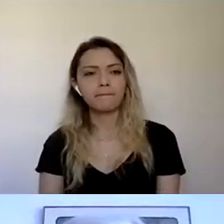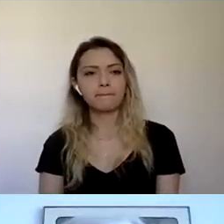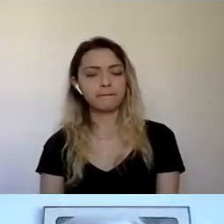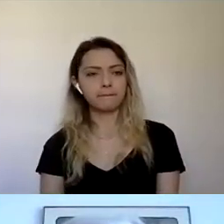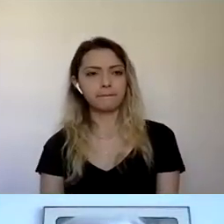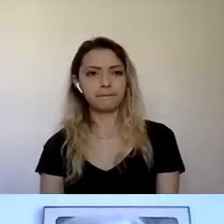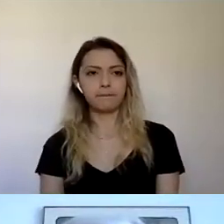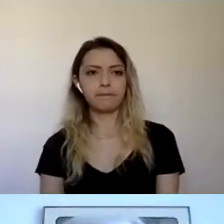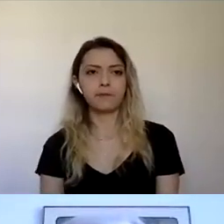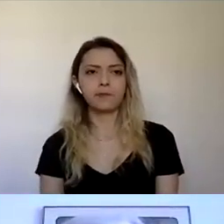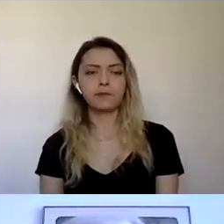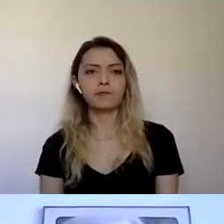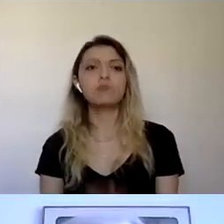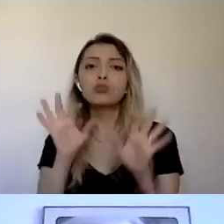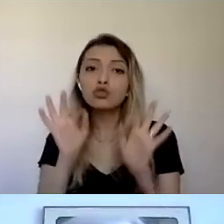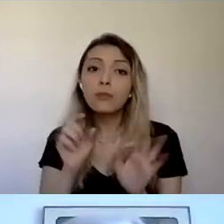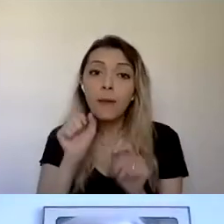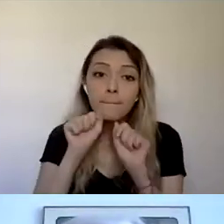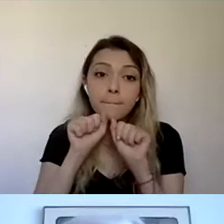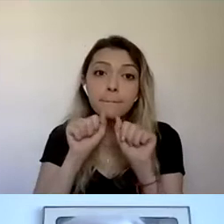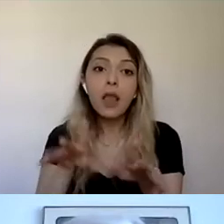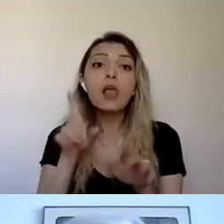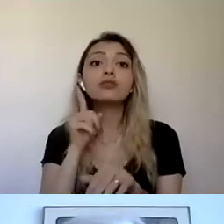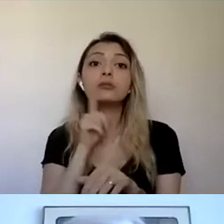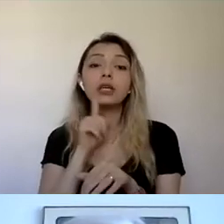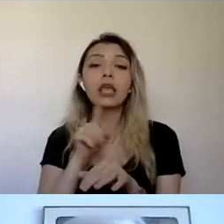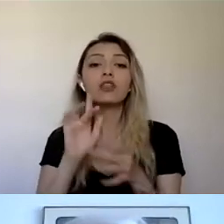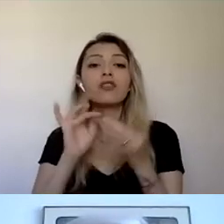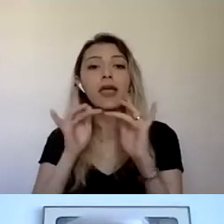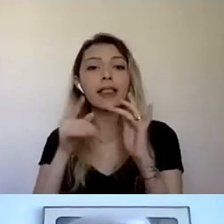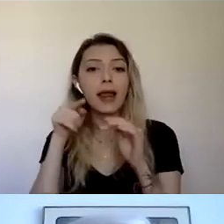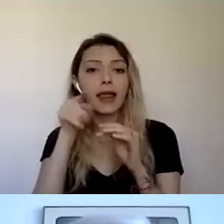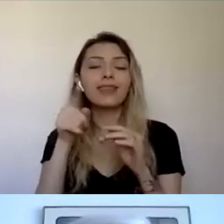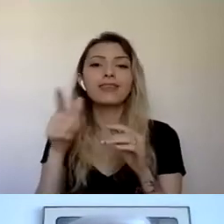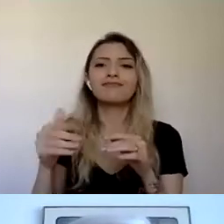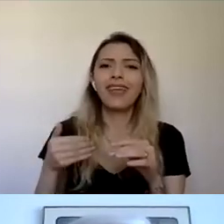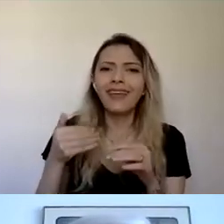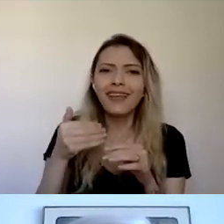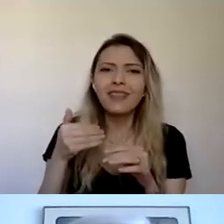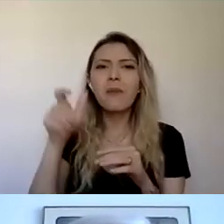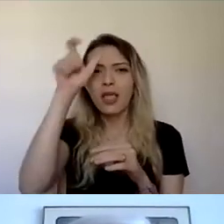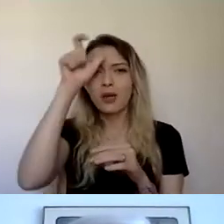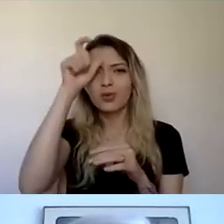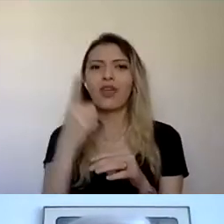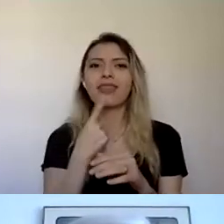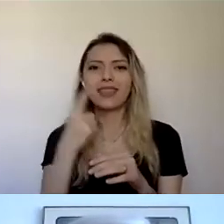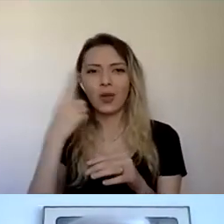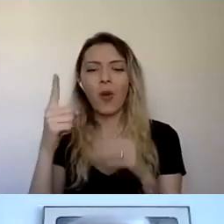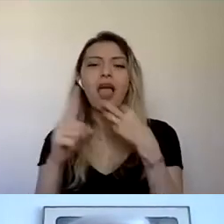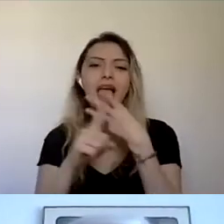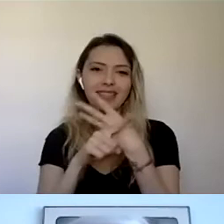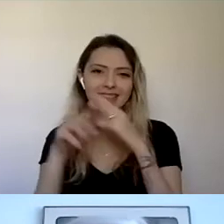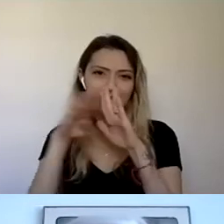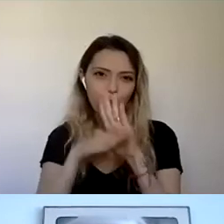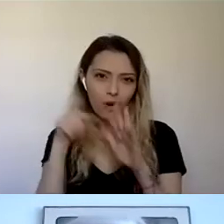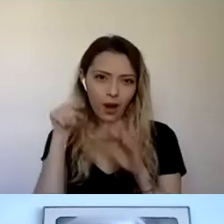bu şimdi paylaştığım İngilizce linkin Türkçesini yakın zamanda etkiniz paylaşacak Türkçe olarak